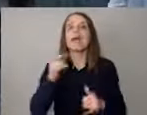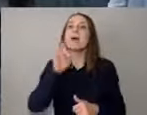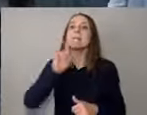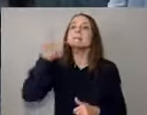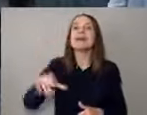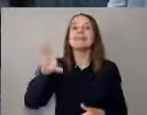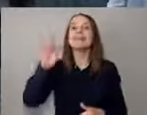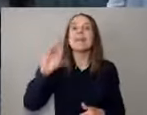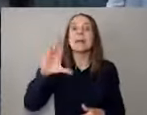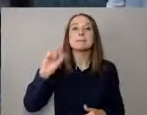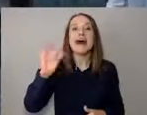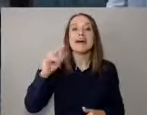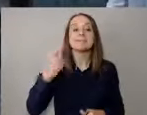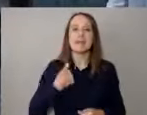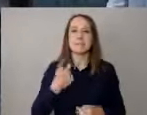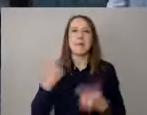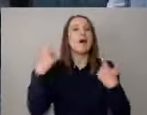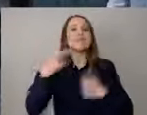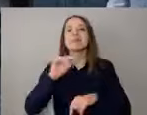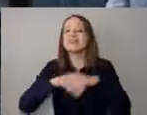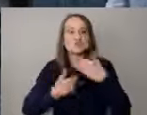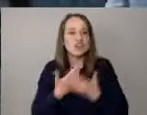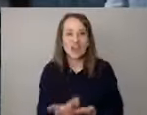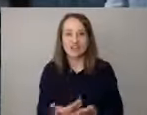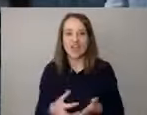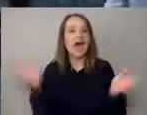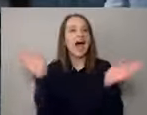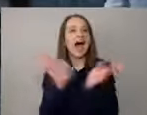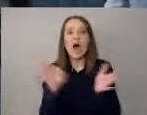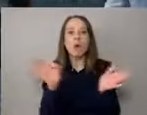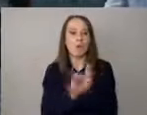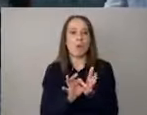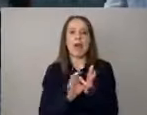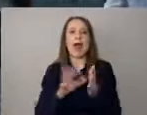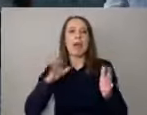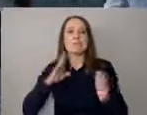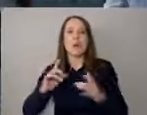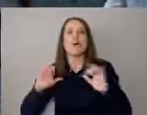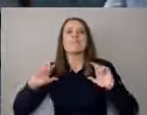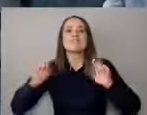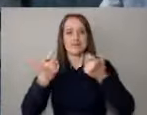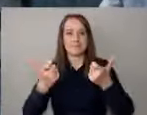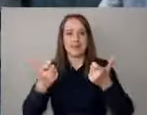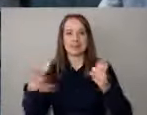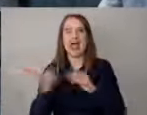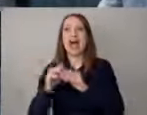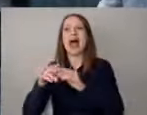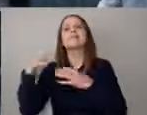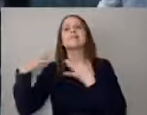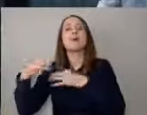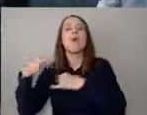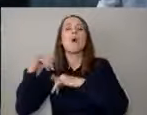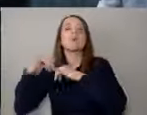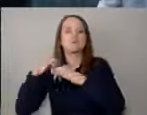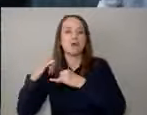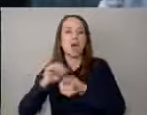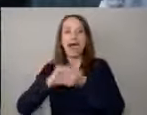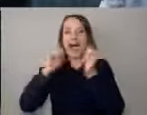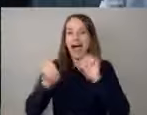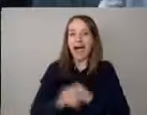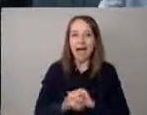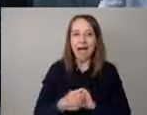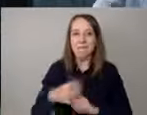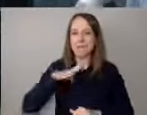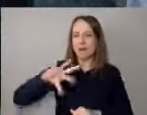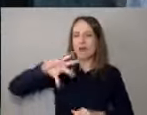mieli nieszczęście, że uderzyła w nich kolumna rządowa, albo niestety weszli w konflikt z jakąś grupą